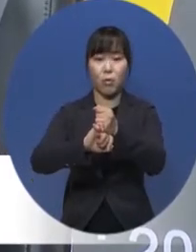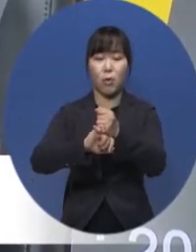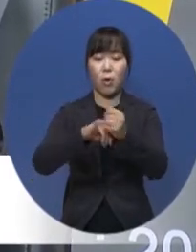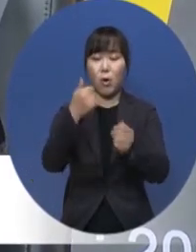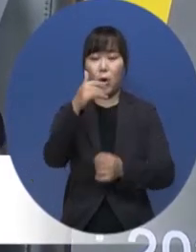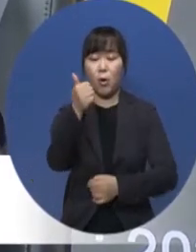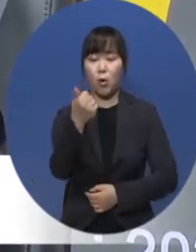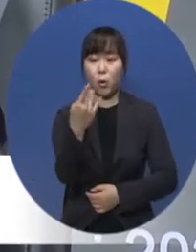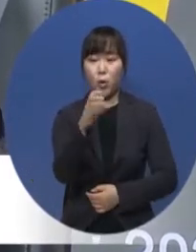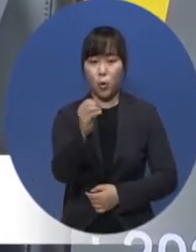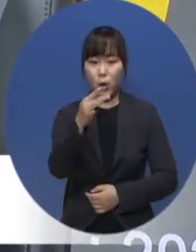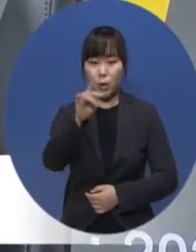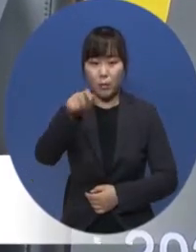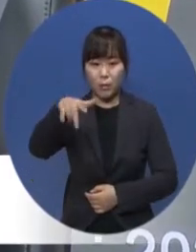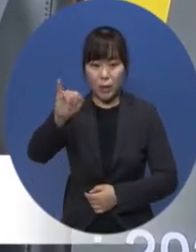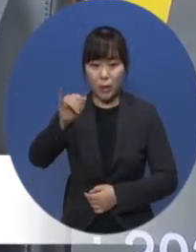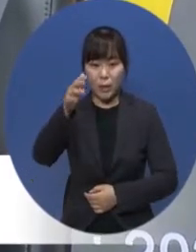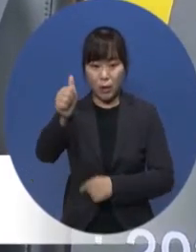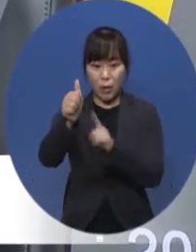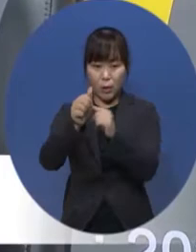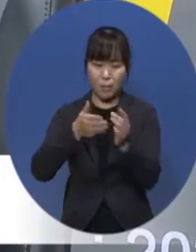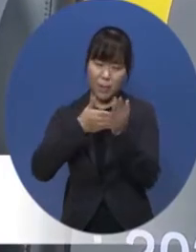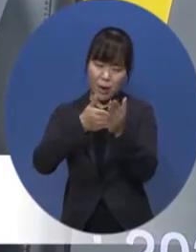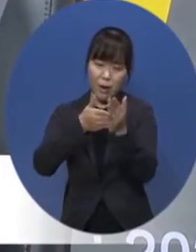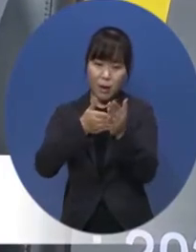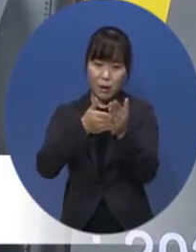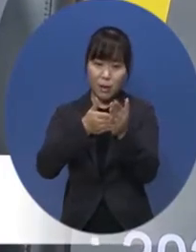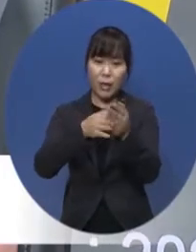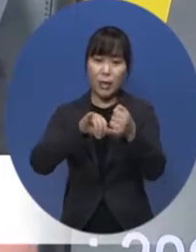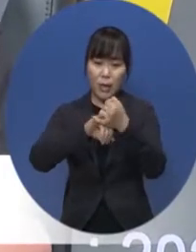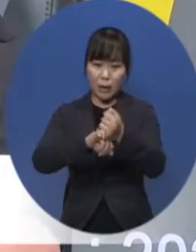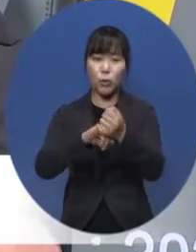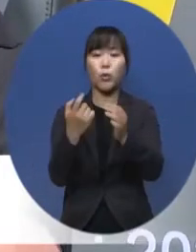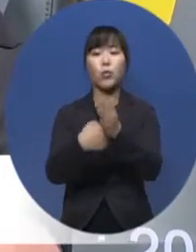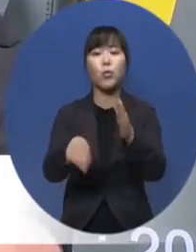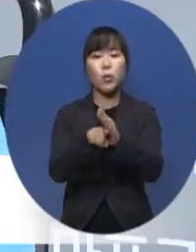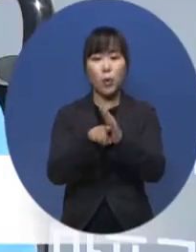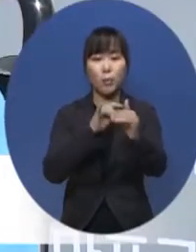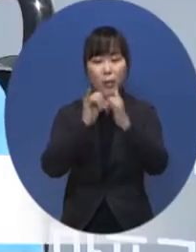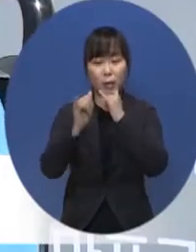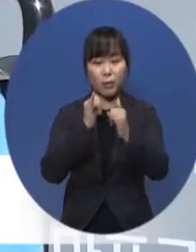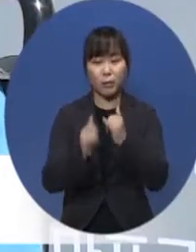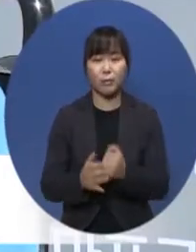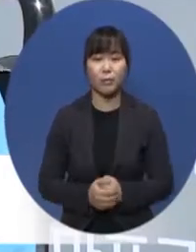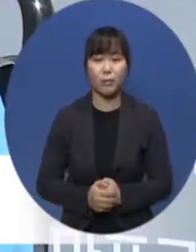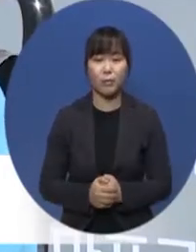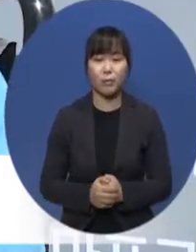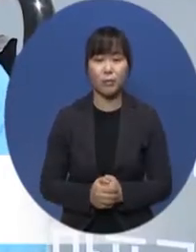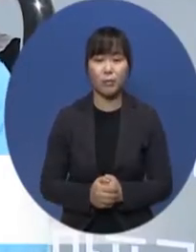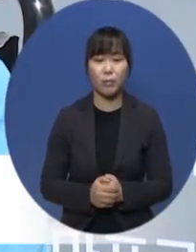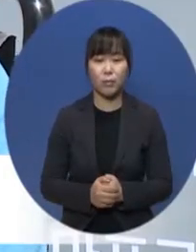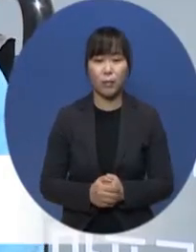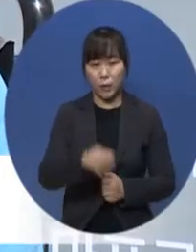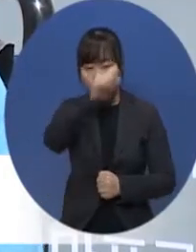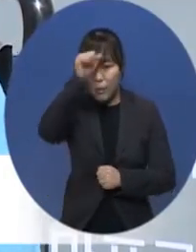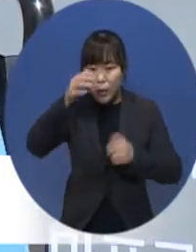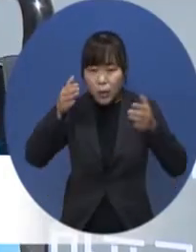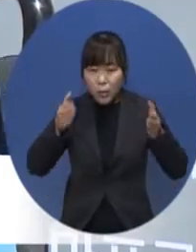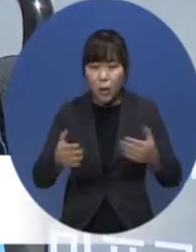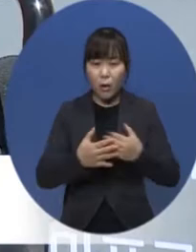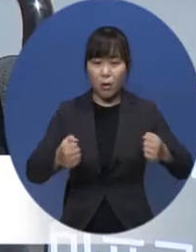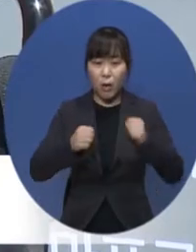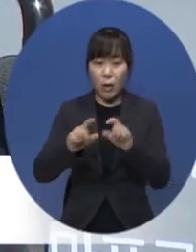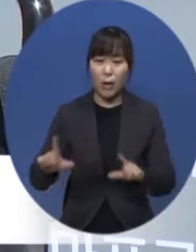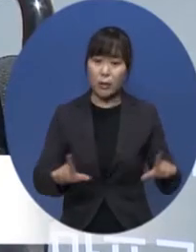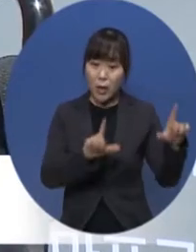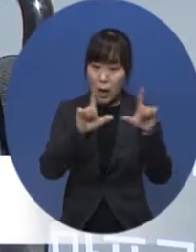홍남기 장관에게 촉구하러 왔습니다. 약속을 촉구하는 기자회견을 하러 왔습니다. 평생 동안 건강하게 살